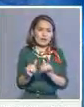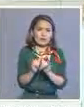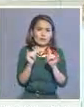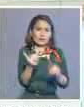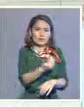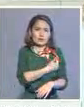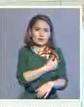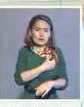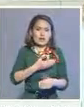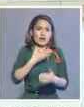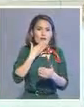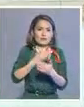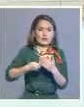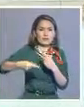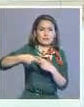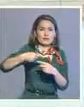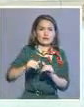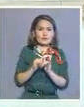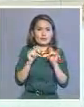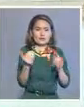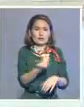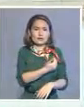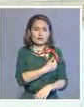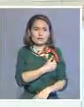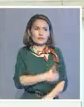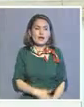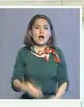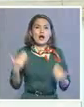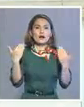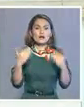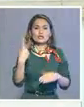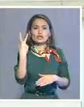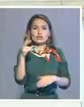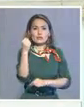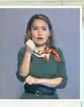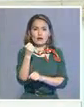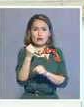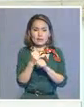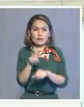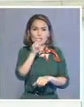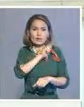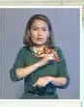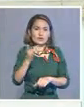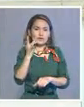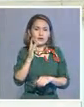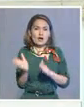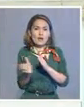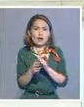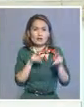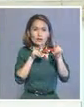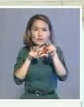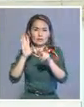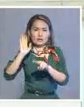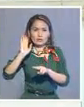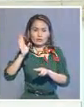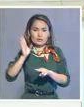өсіруде. Облыста 20 пайдаланушы бар. Оларға 33 су тоғандар өзенде бекітілген.